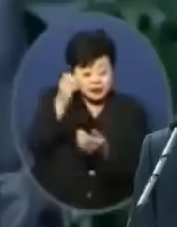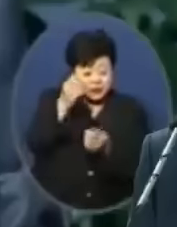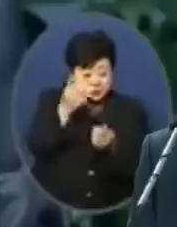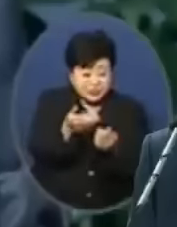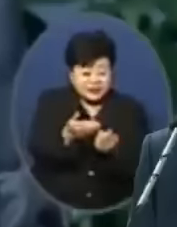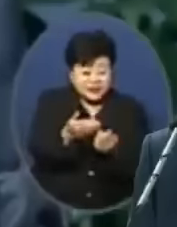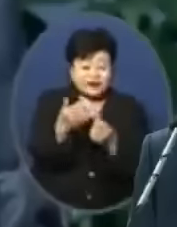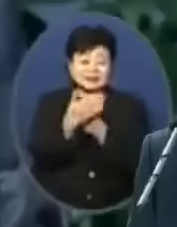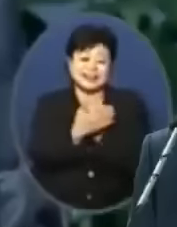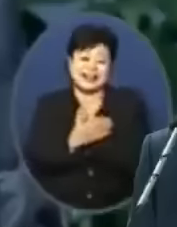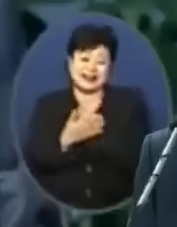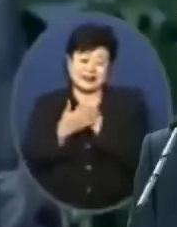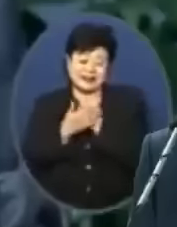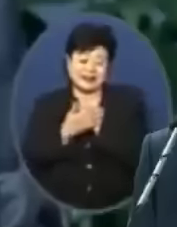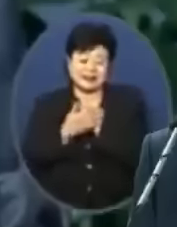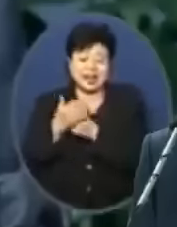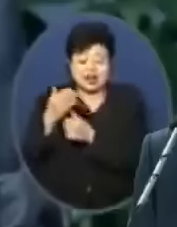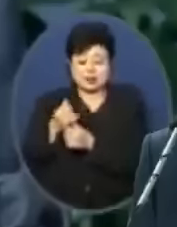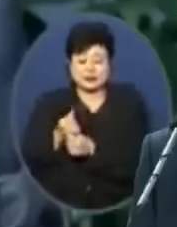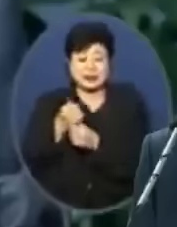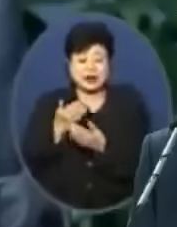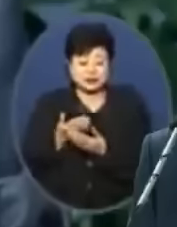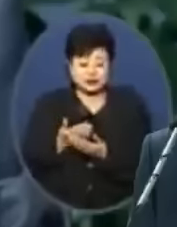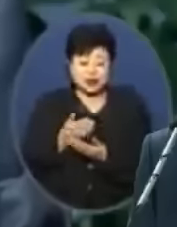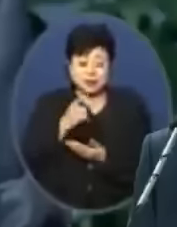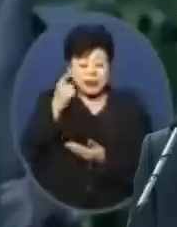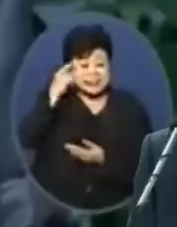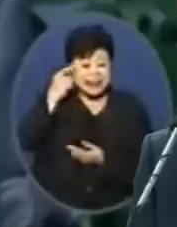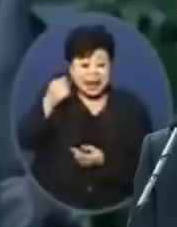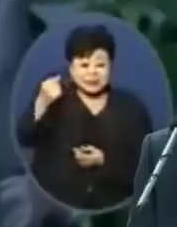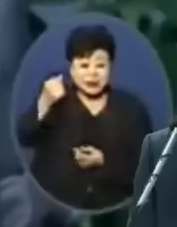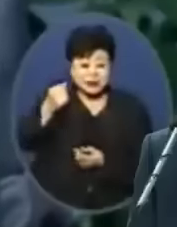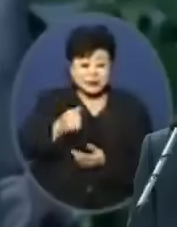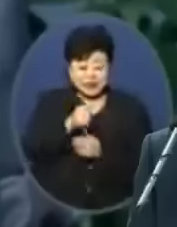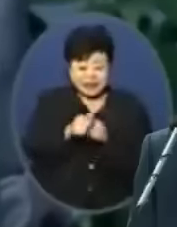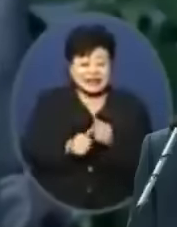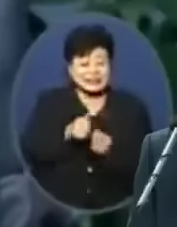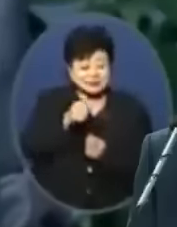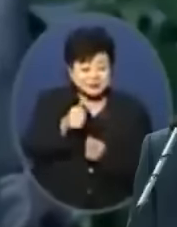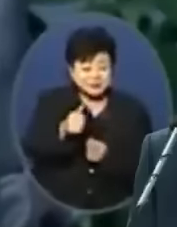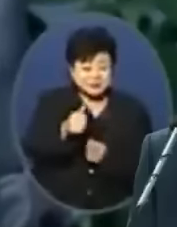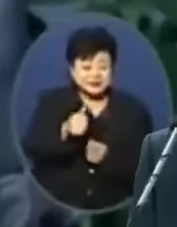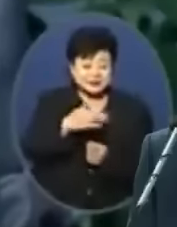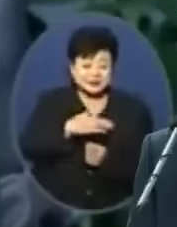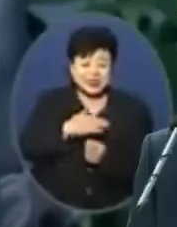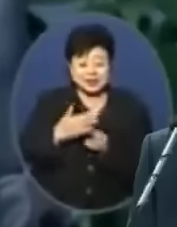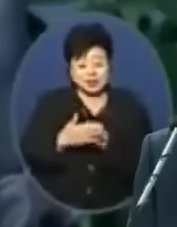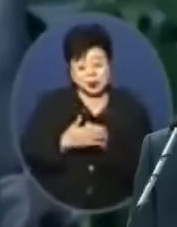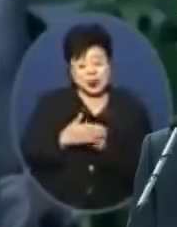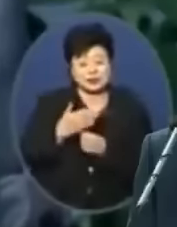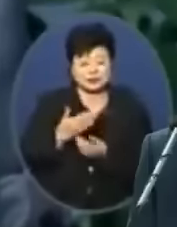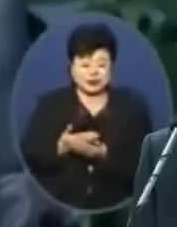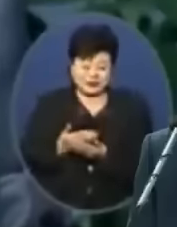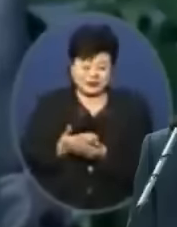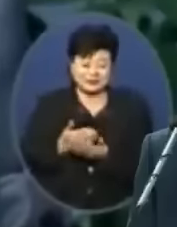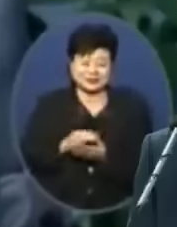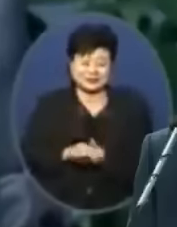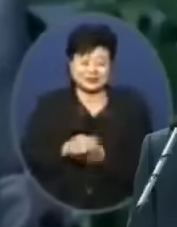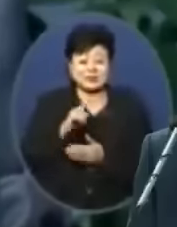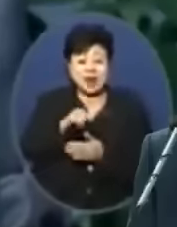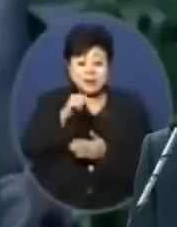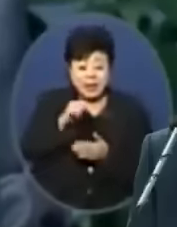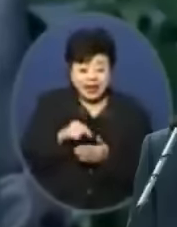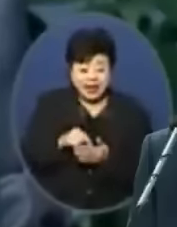성령이 은혜로 나를 붙잡아 주시는 것을 상상하고 하나님 나를 도와주시옵소서 하면